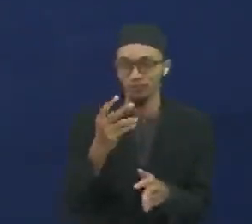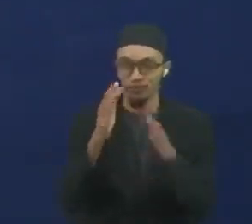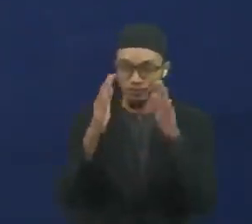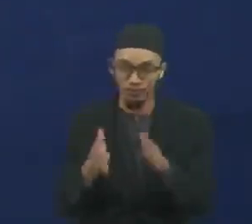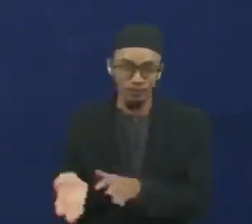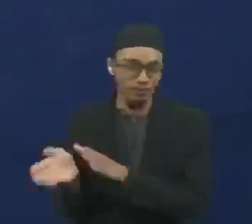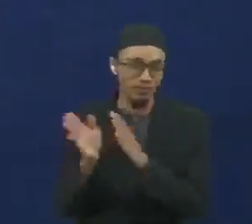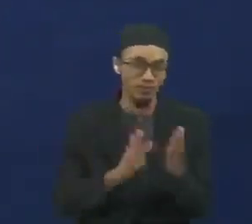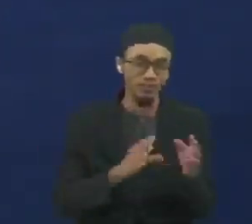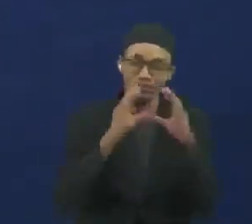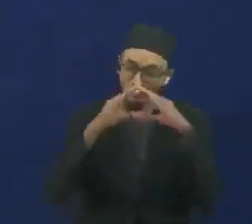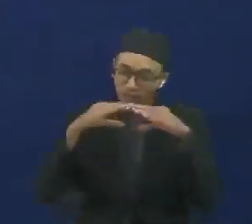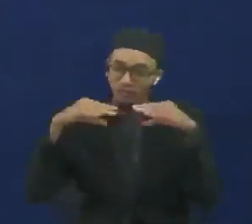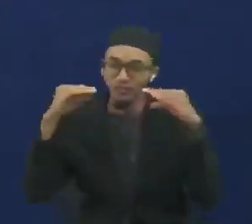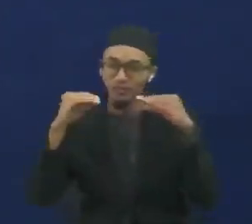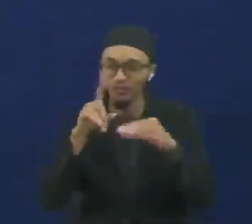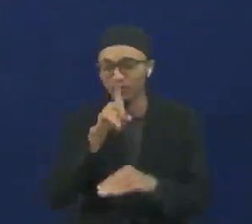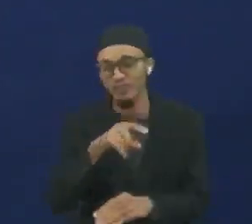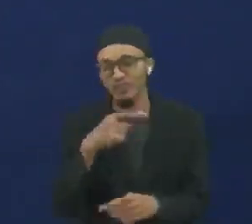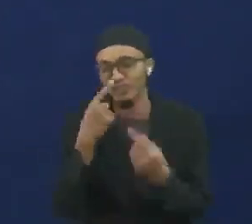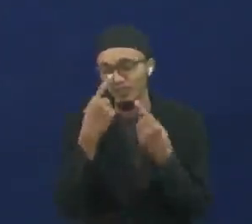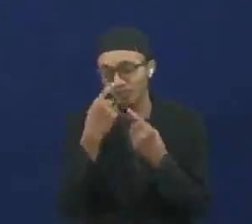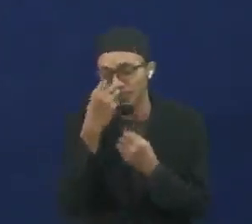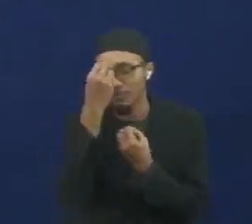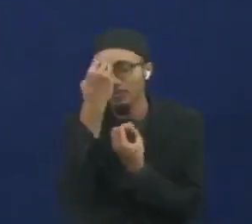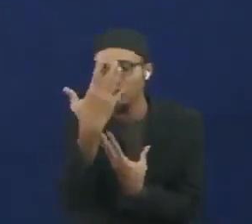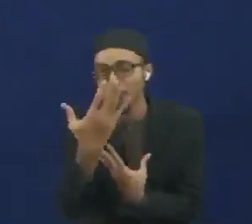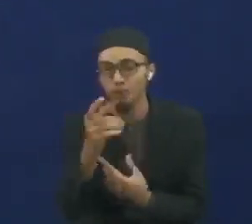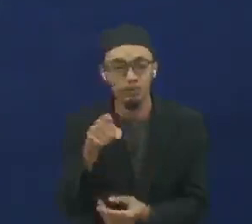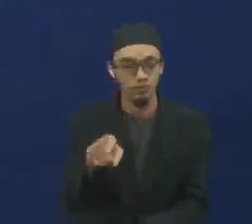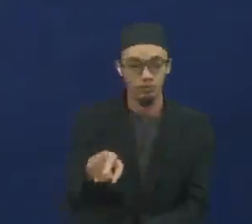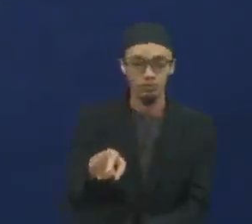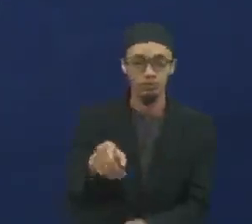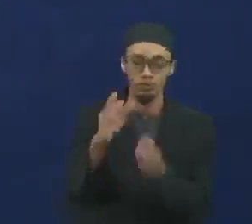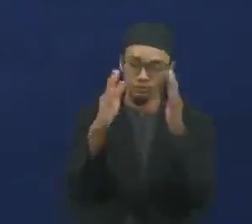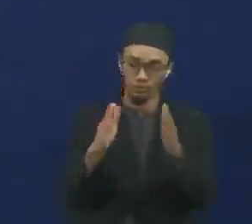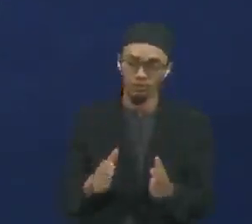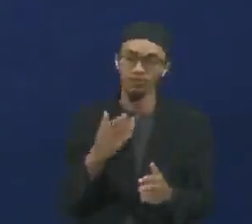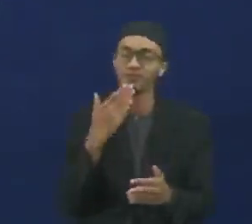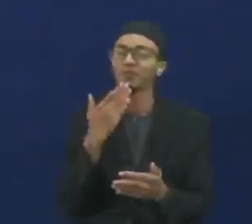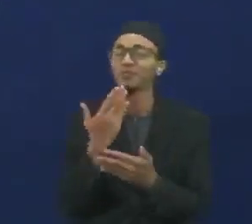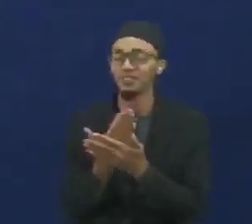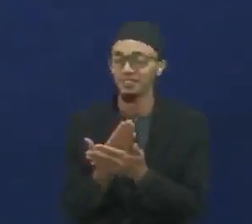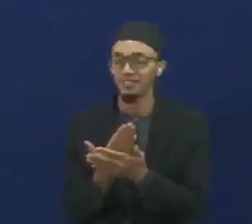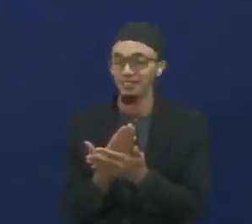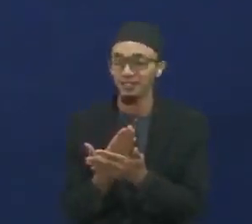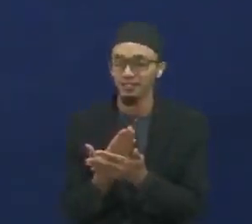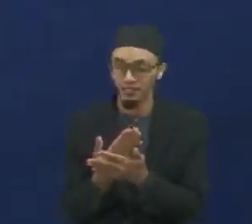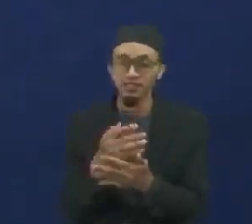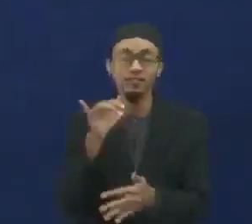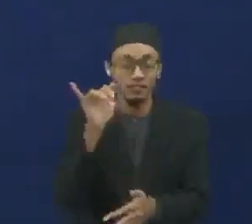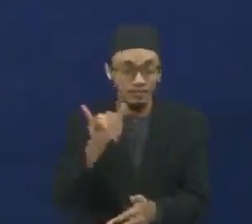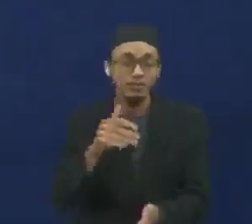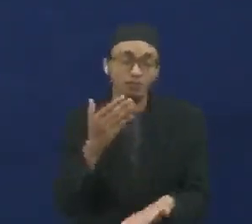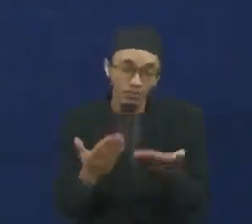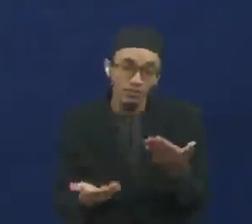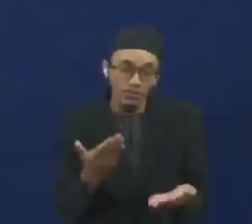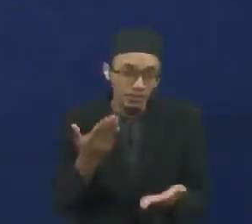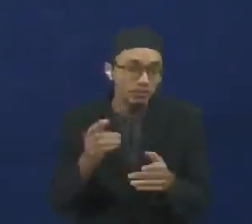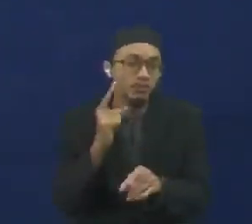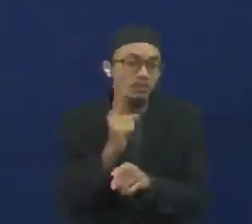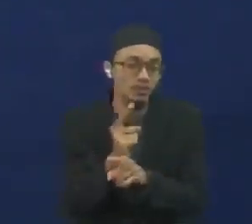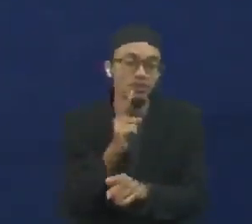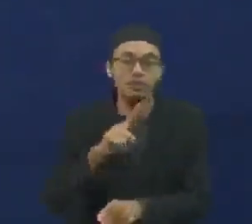husnul khatimah ni, orang soleh. Kita tak nafi, mungkin ada yang Allah nak bagi satu